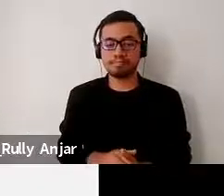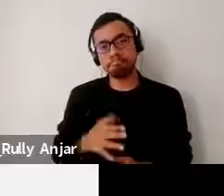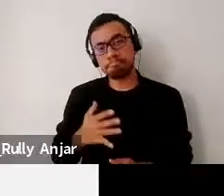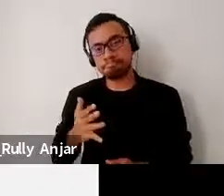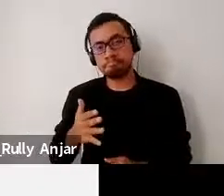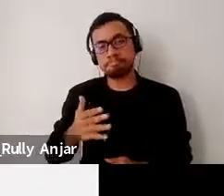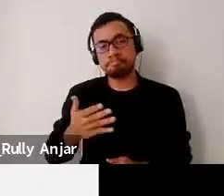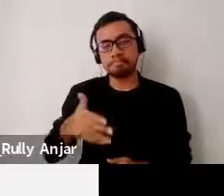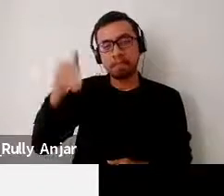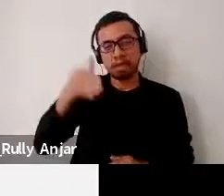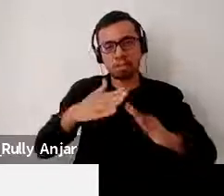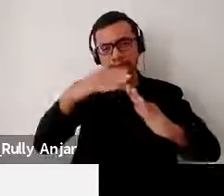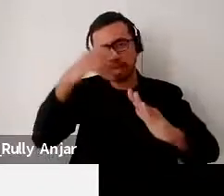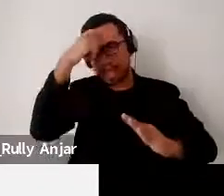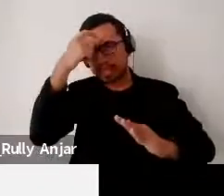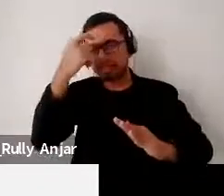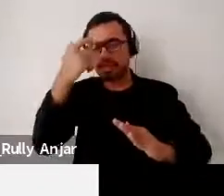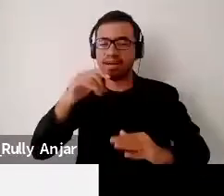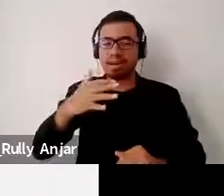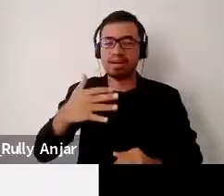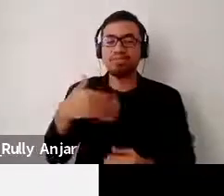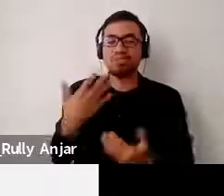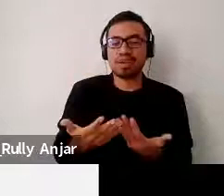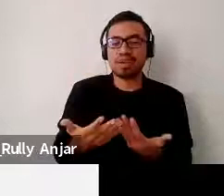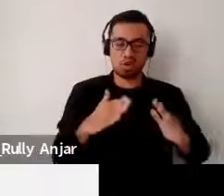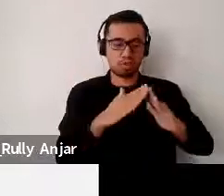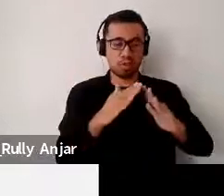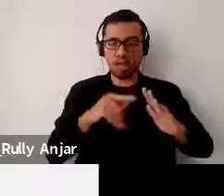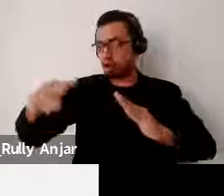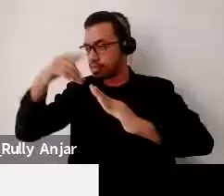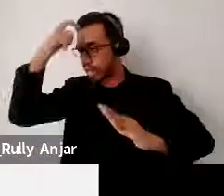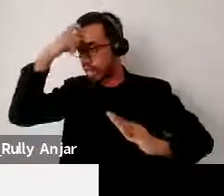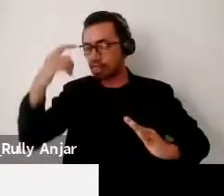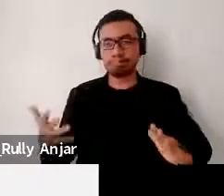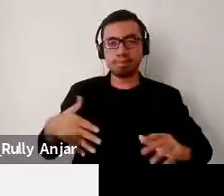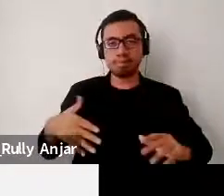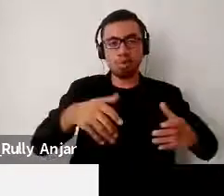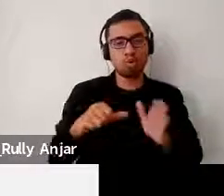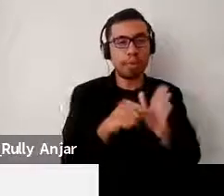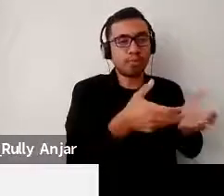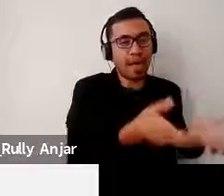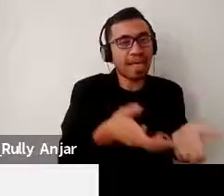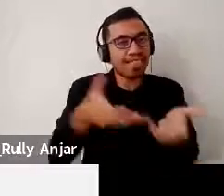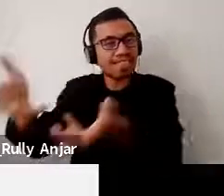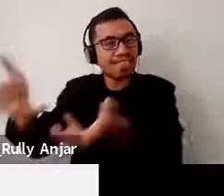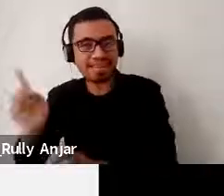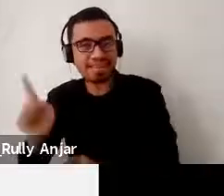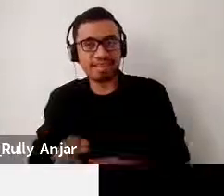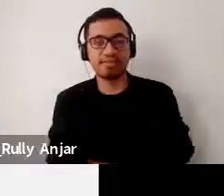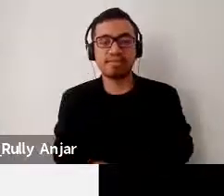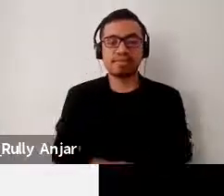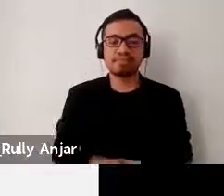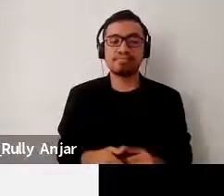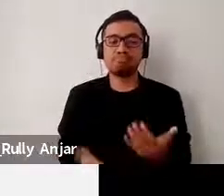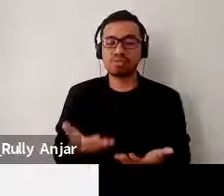bisa ada bantuan untuk mengantarkan ke rumah sakit misalnya, kalau mereka tidak mau tidak punya means